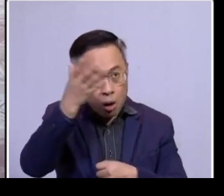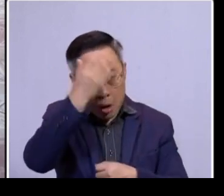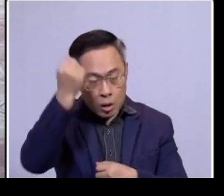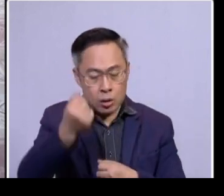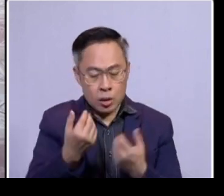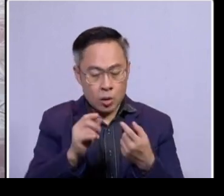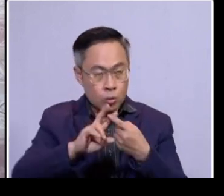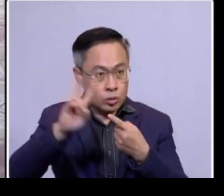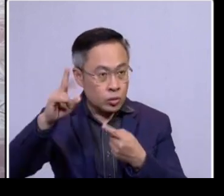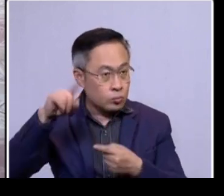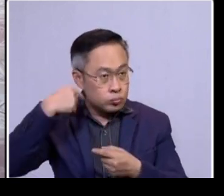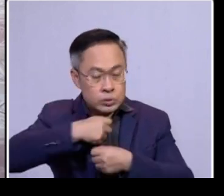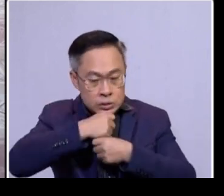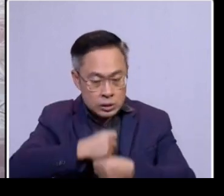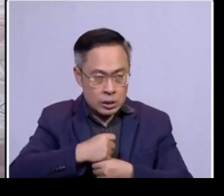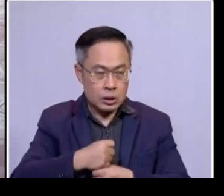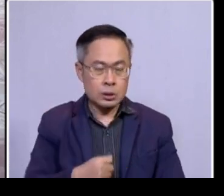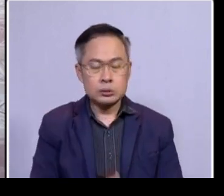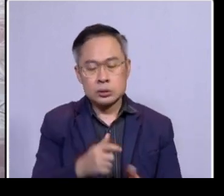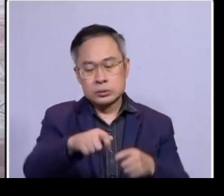การฉีกบัตรนั่นเองนะครับ